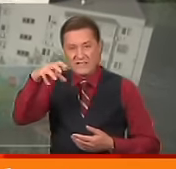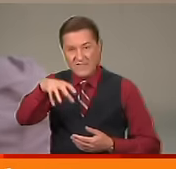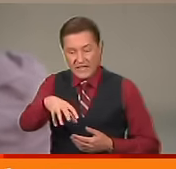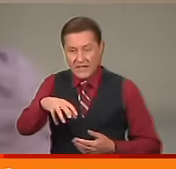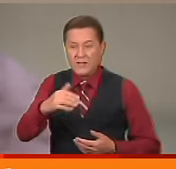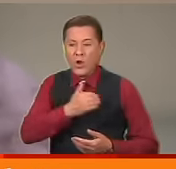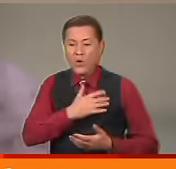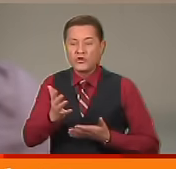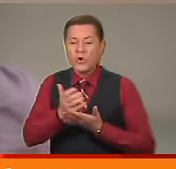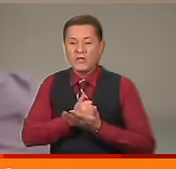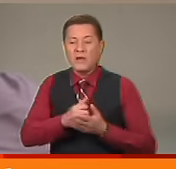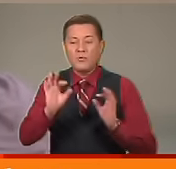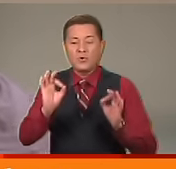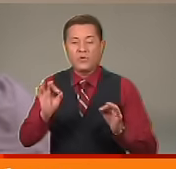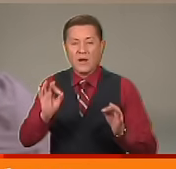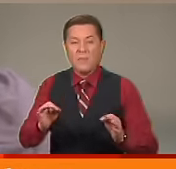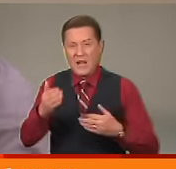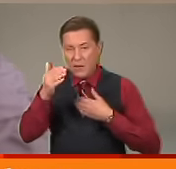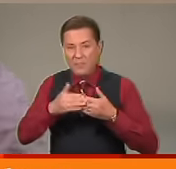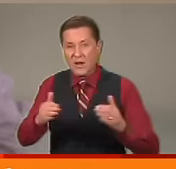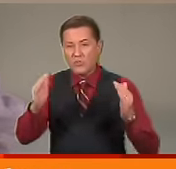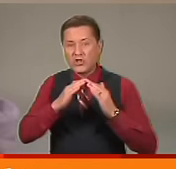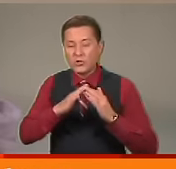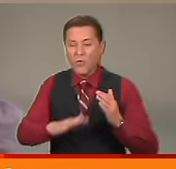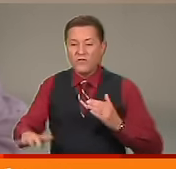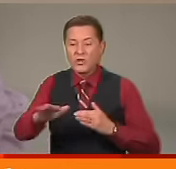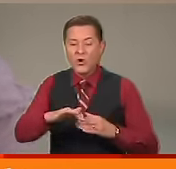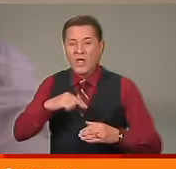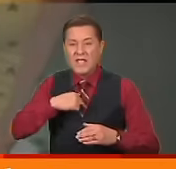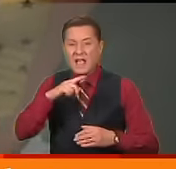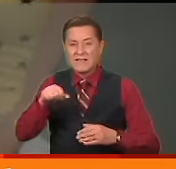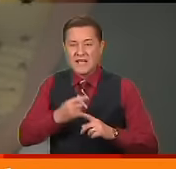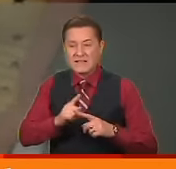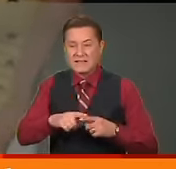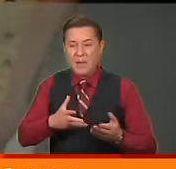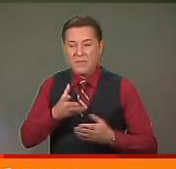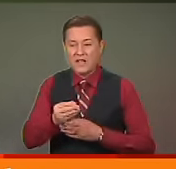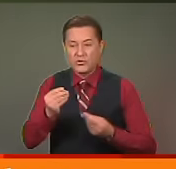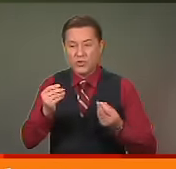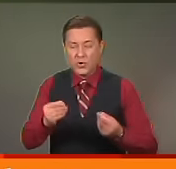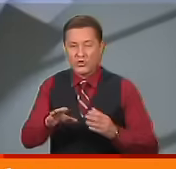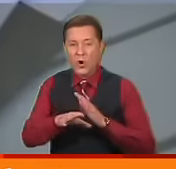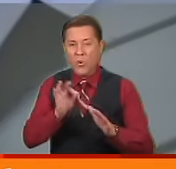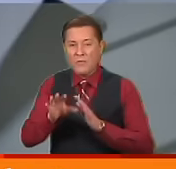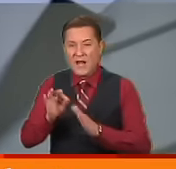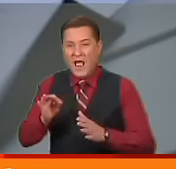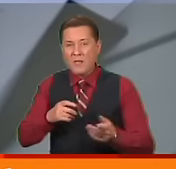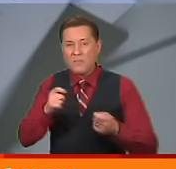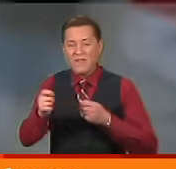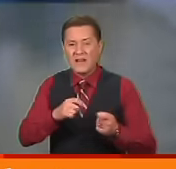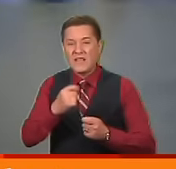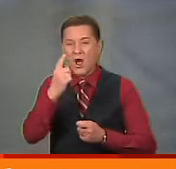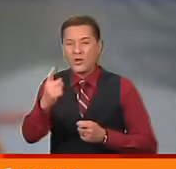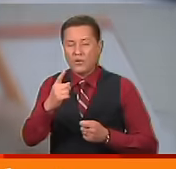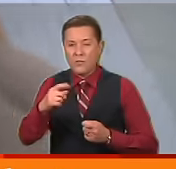хочу отримати нормальну прибудинкову територію. Я за це плачу гроші. Обирають правління по одному представникові від